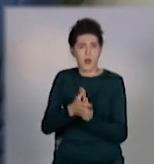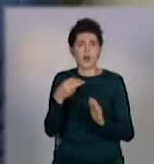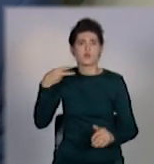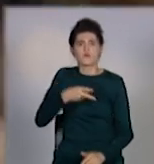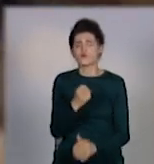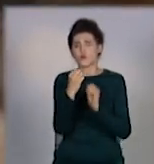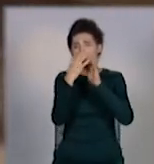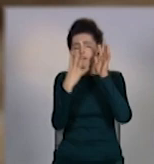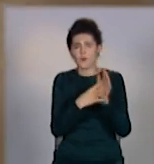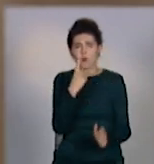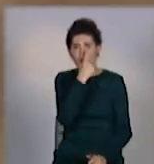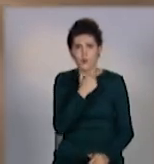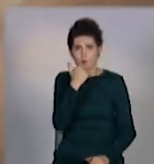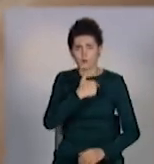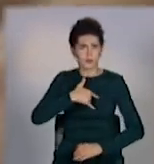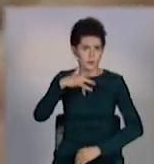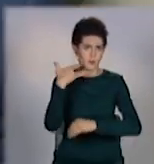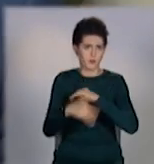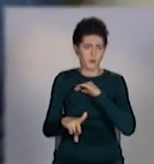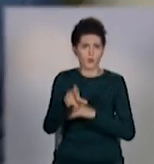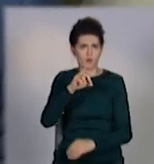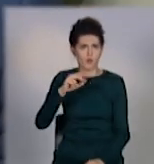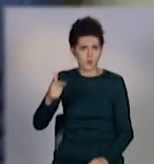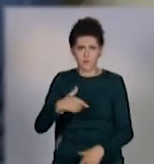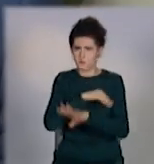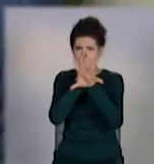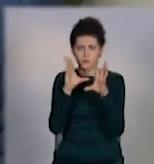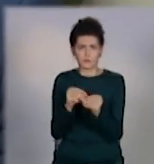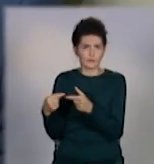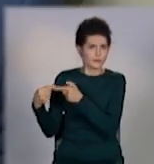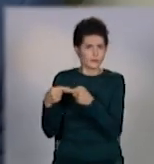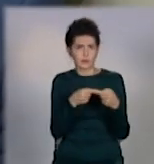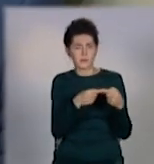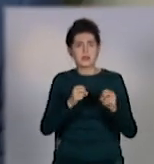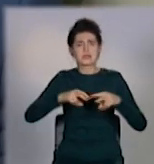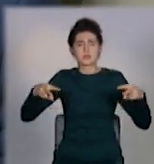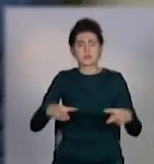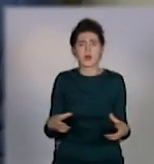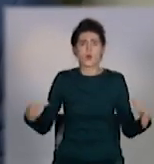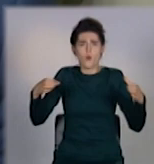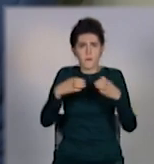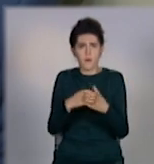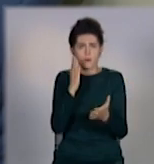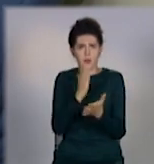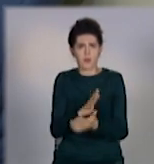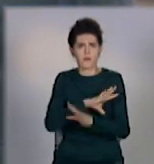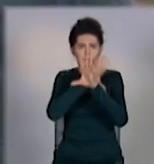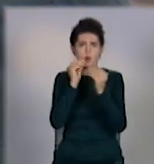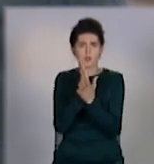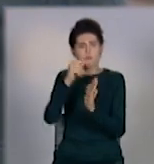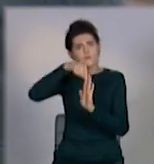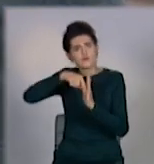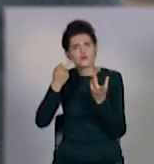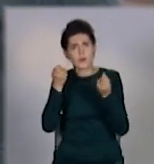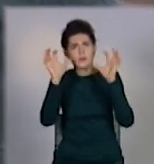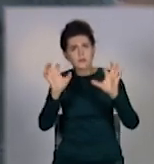То, что долги старых периодов, данные действия сегодня компания «Лева», они есть юридически необоснованы и противозаконны. Люди